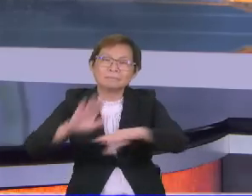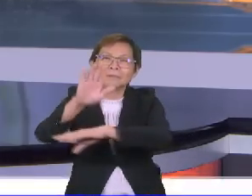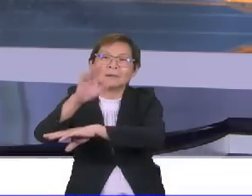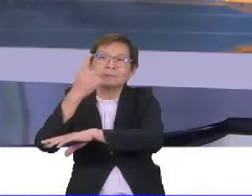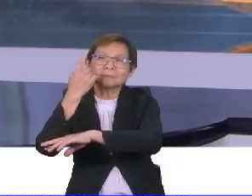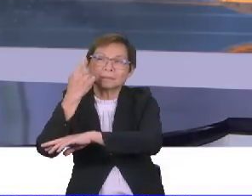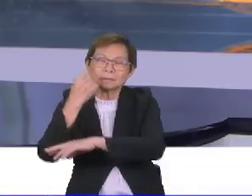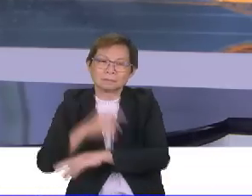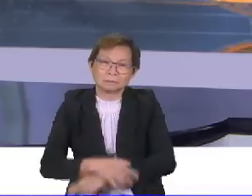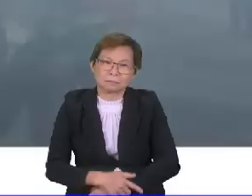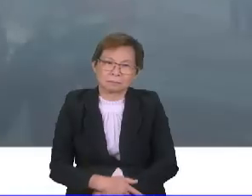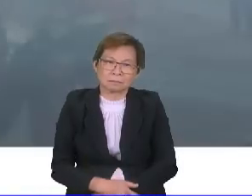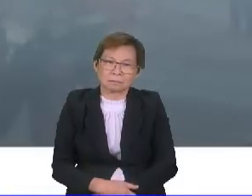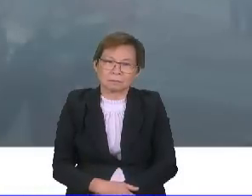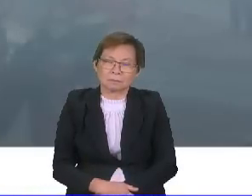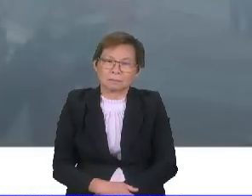tadi